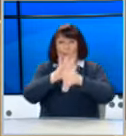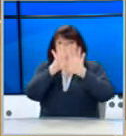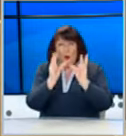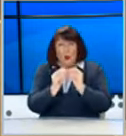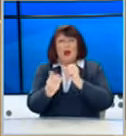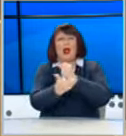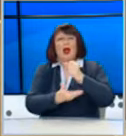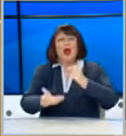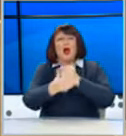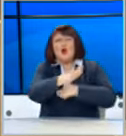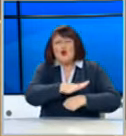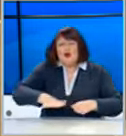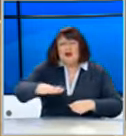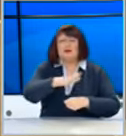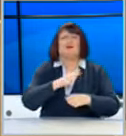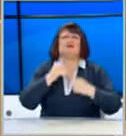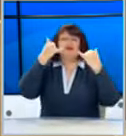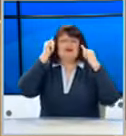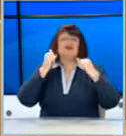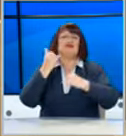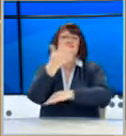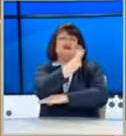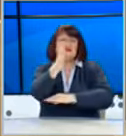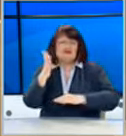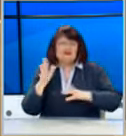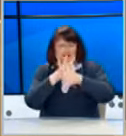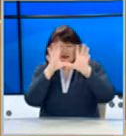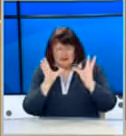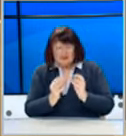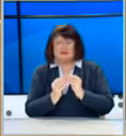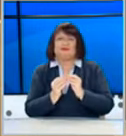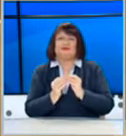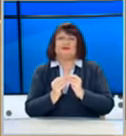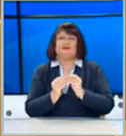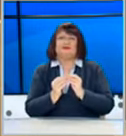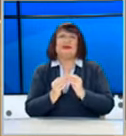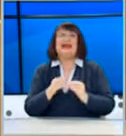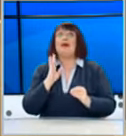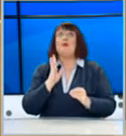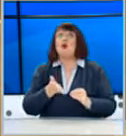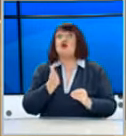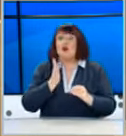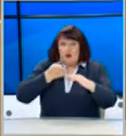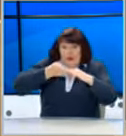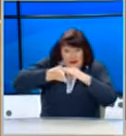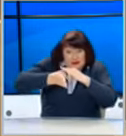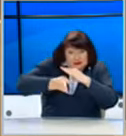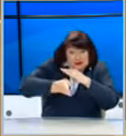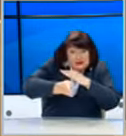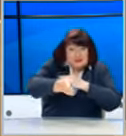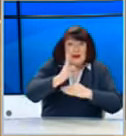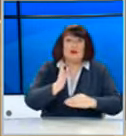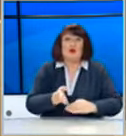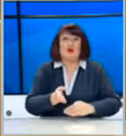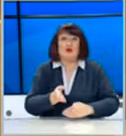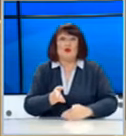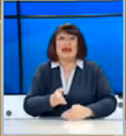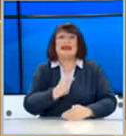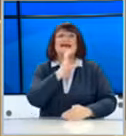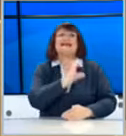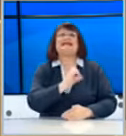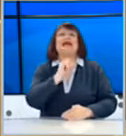δασικό οδικό δίκτυο, που θα αφορά όμως και την κατάσταση βατότητάς του. Πολλές φορές το GIS δείχνει